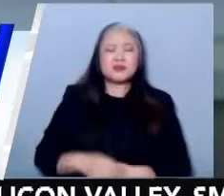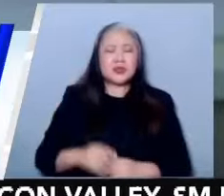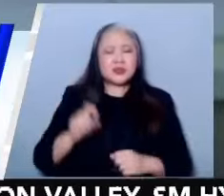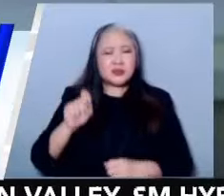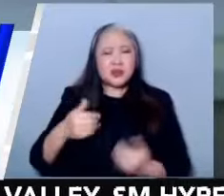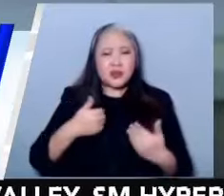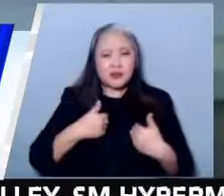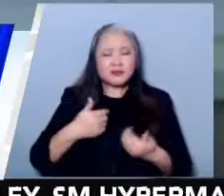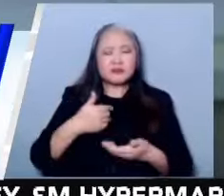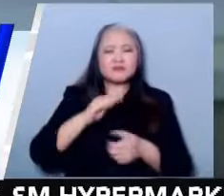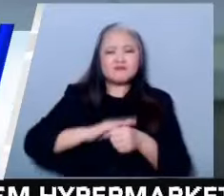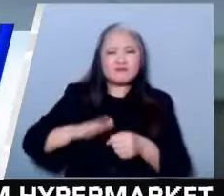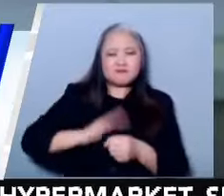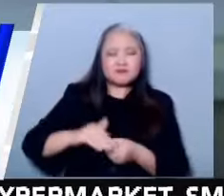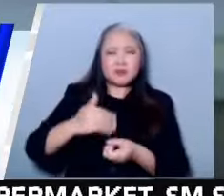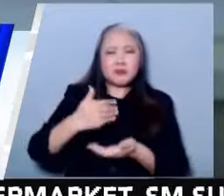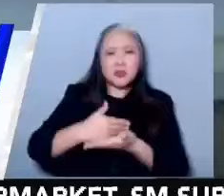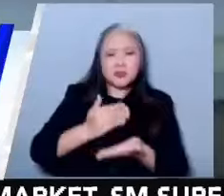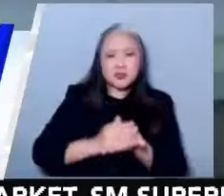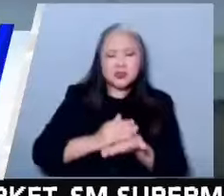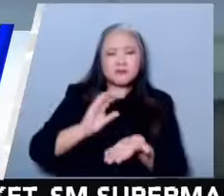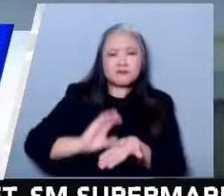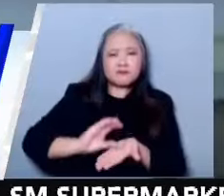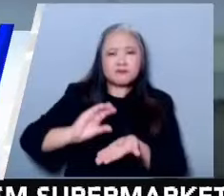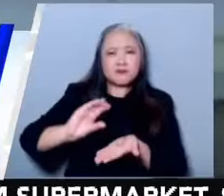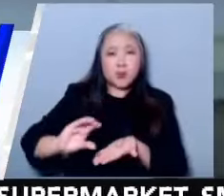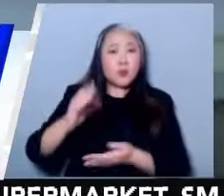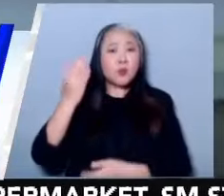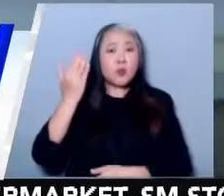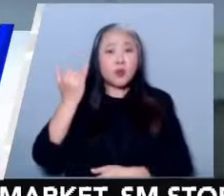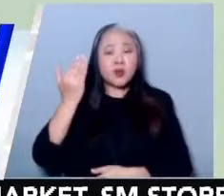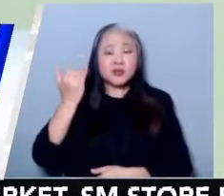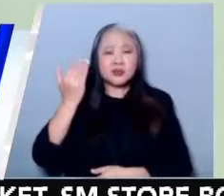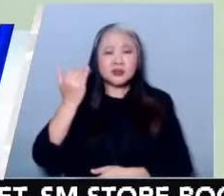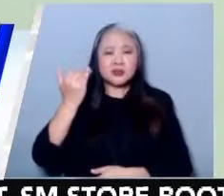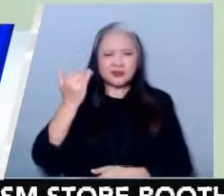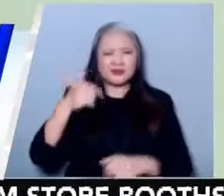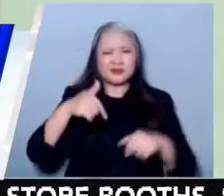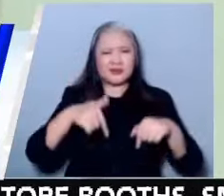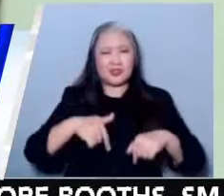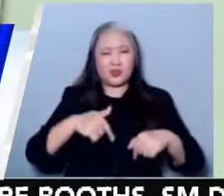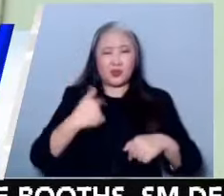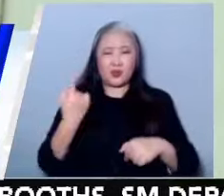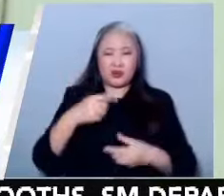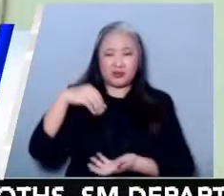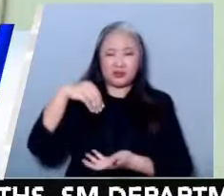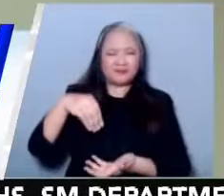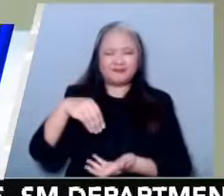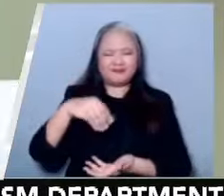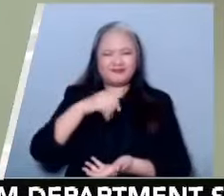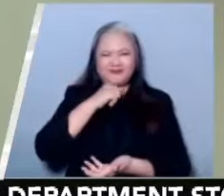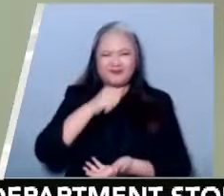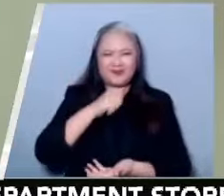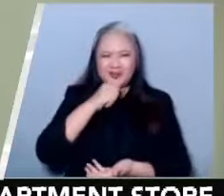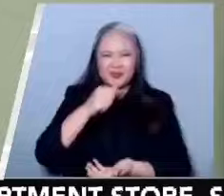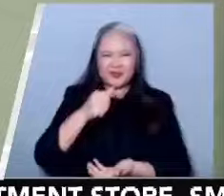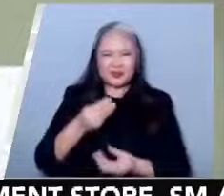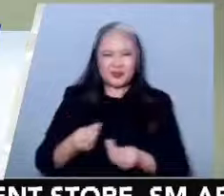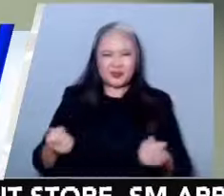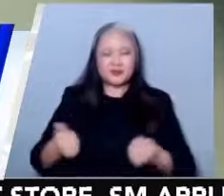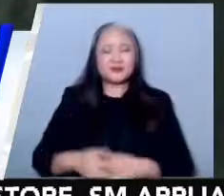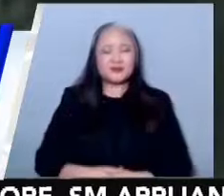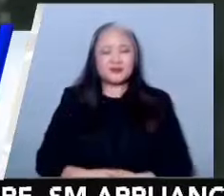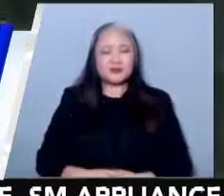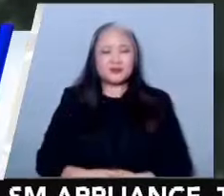at allocation. Kasi hindi uubra dito yung ayuda lang. Para maiwasan ang mga water